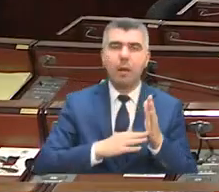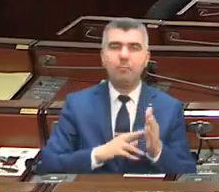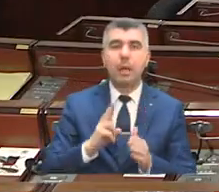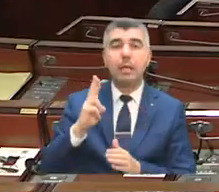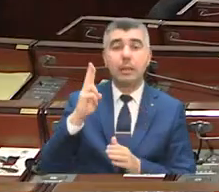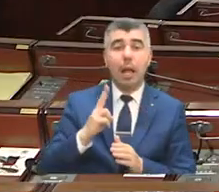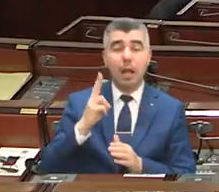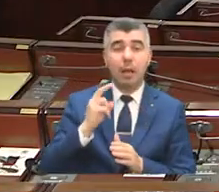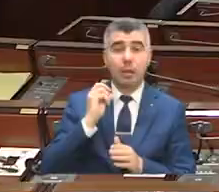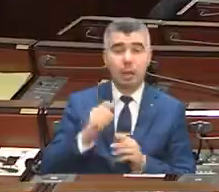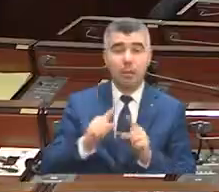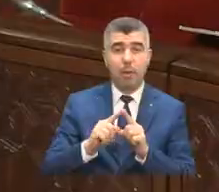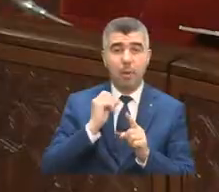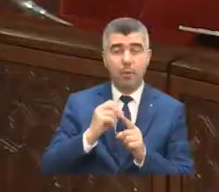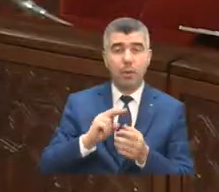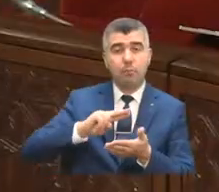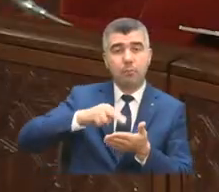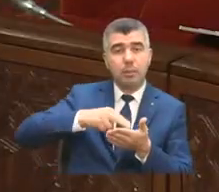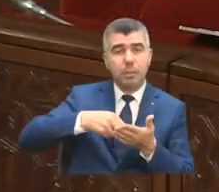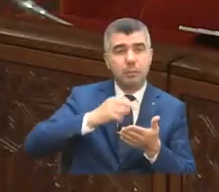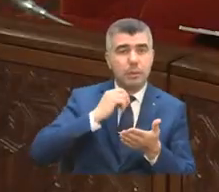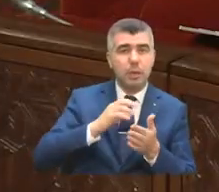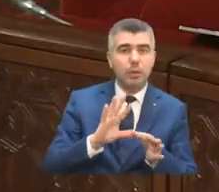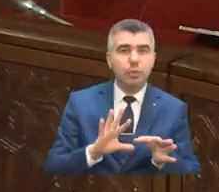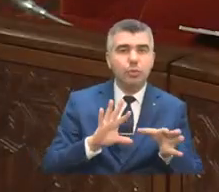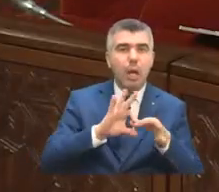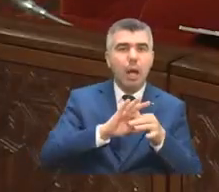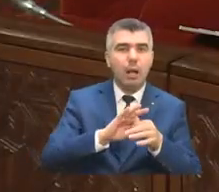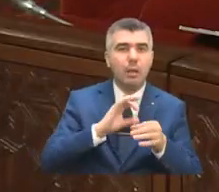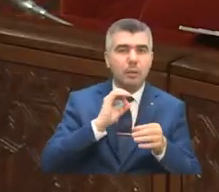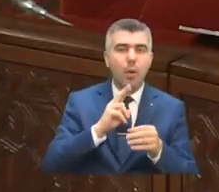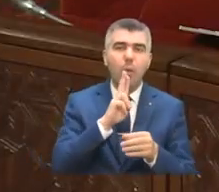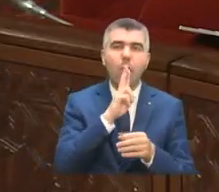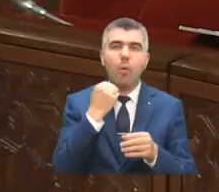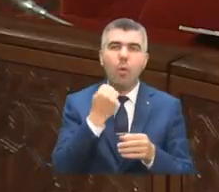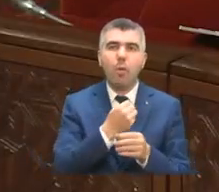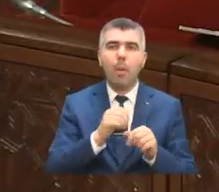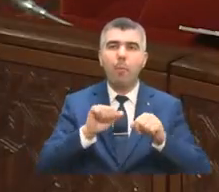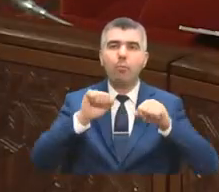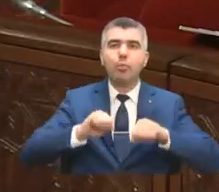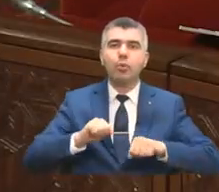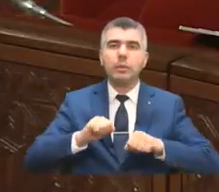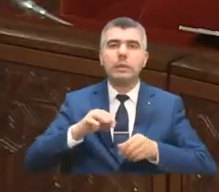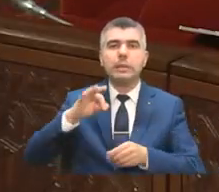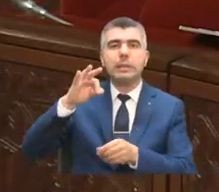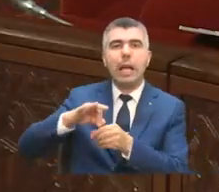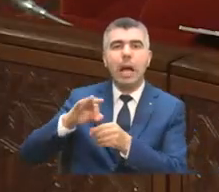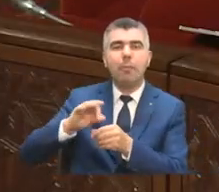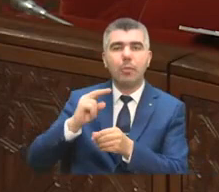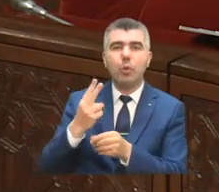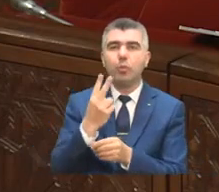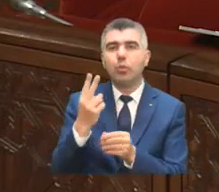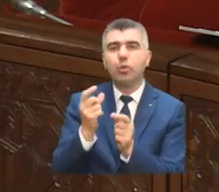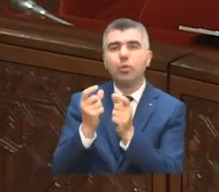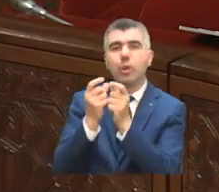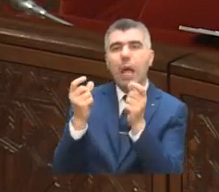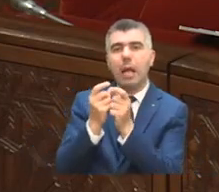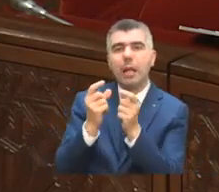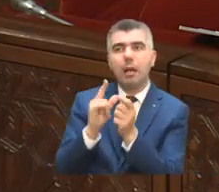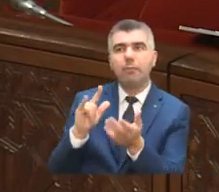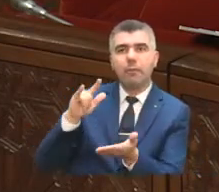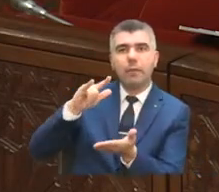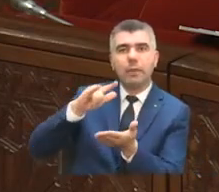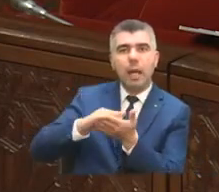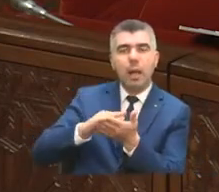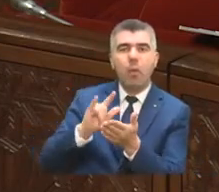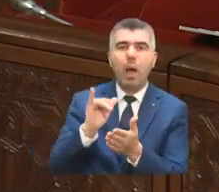سنة 2013 إبرام عدد من اتفاقيات الشراكة بين الحكومة وبعض مجالس الجهات وأيضا الشركتين الوطنيتين لاثنين الخطوط الملكية